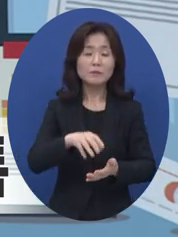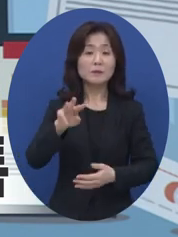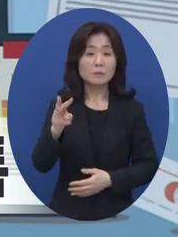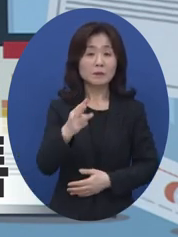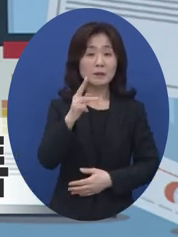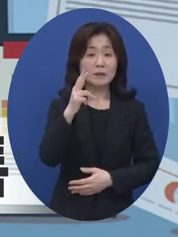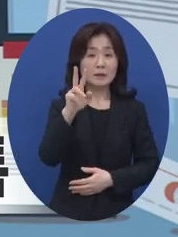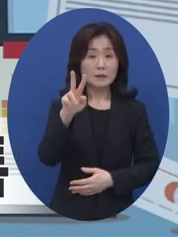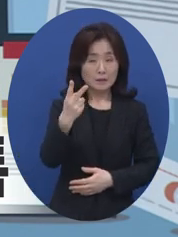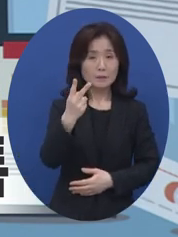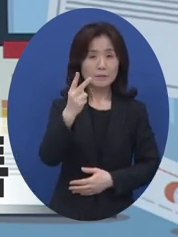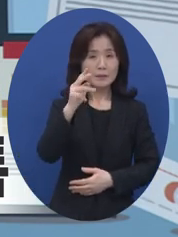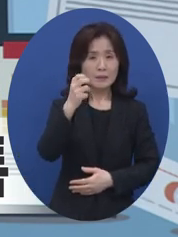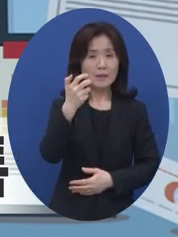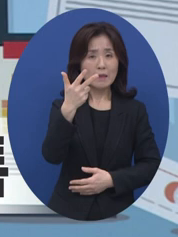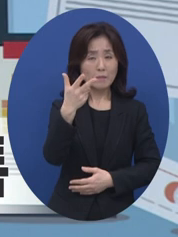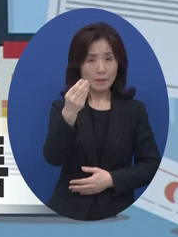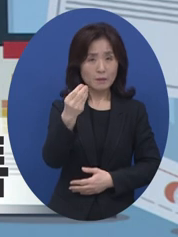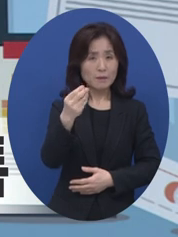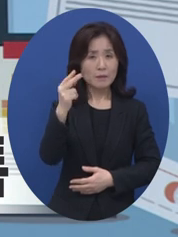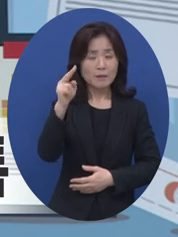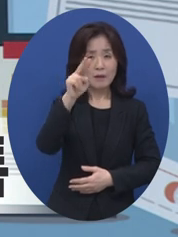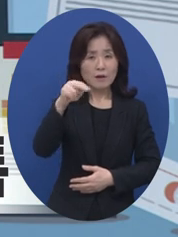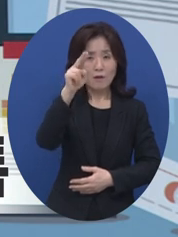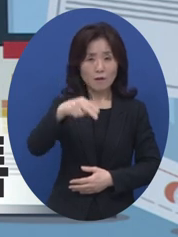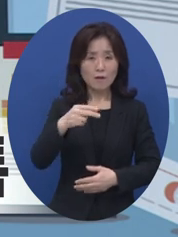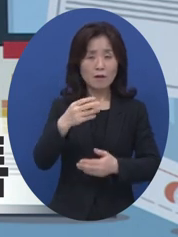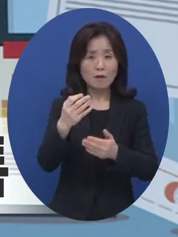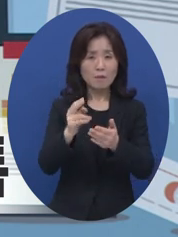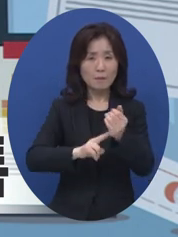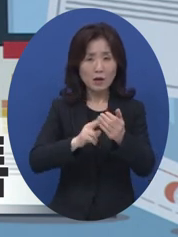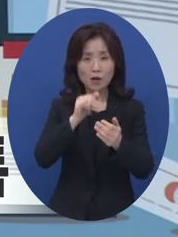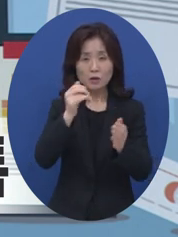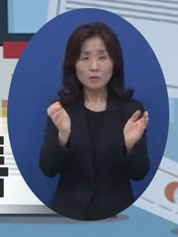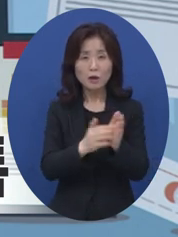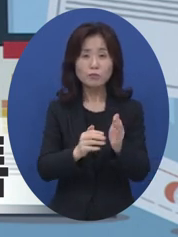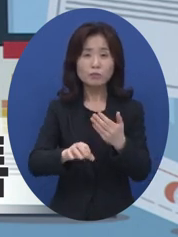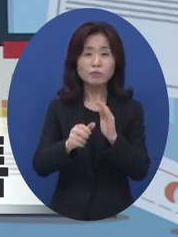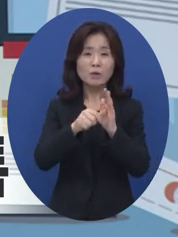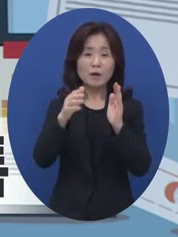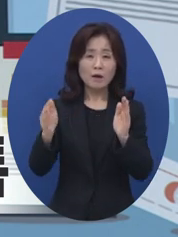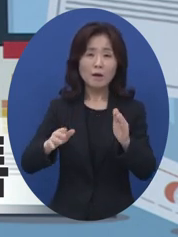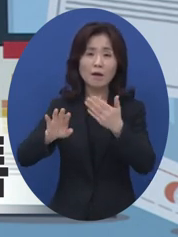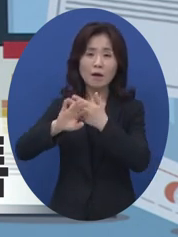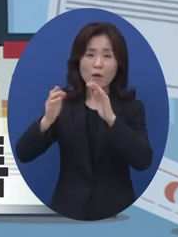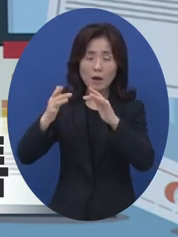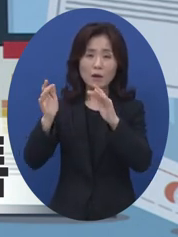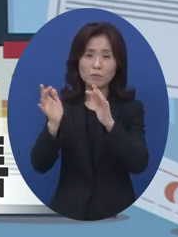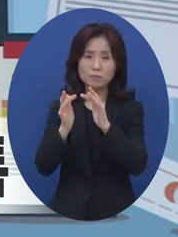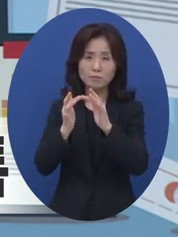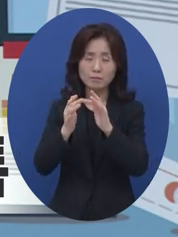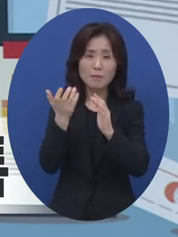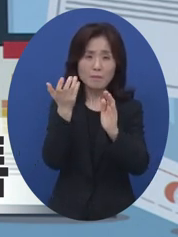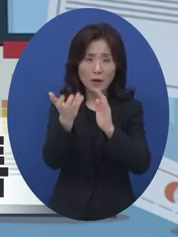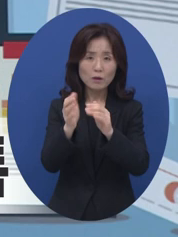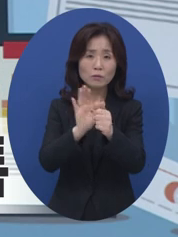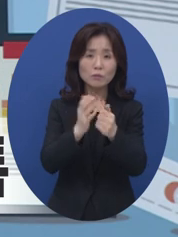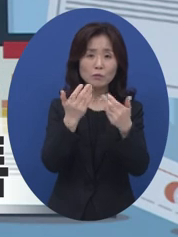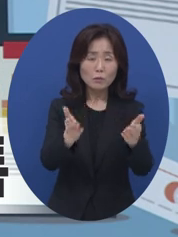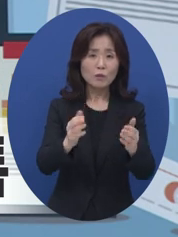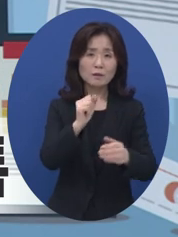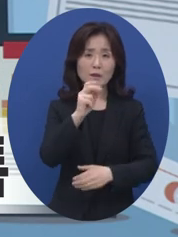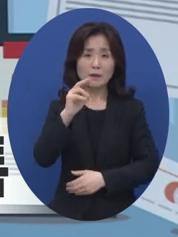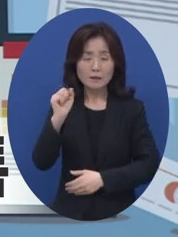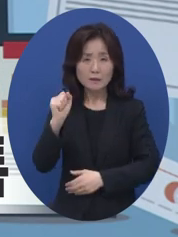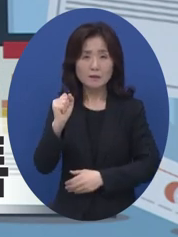달성했습니다 유명한 해외 온라인 플랫폼의 입점할 수 있도록 돕고 소셜 네트워크 서비스 를 비롯해 다양한 홍보